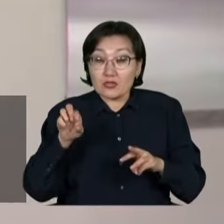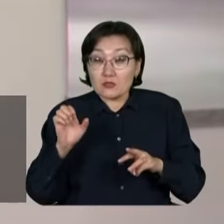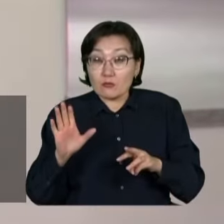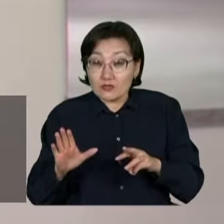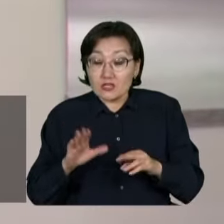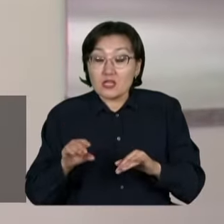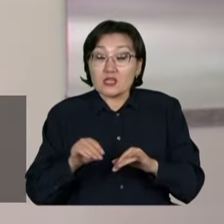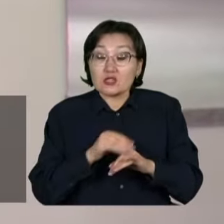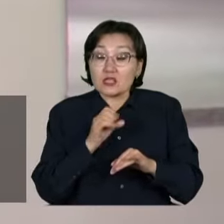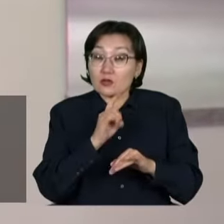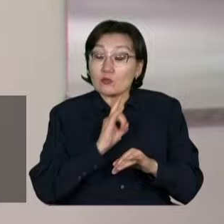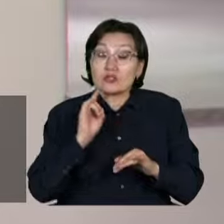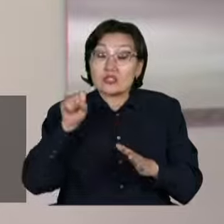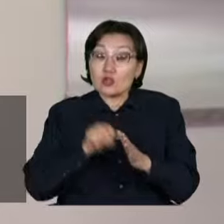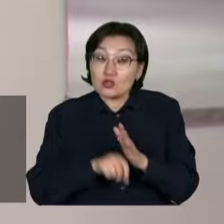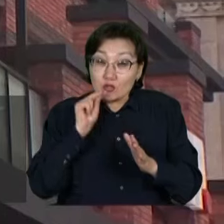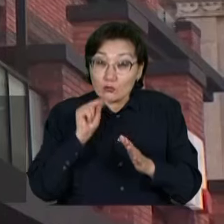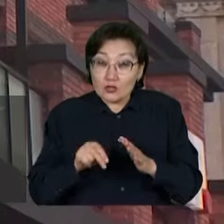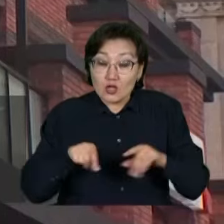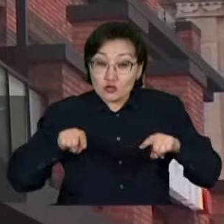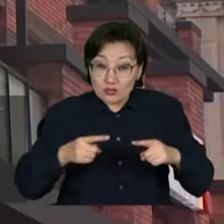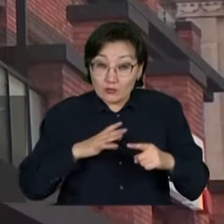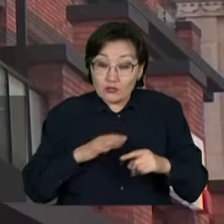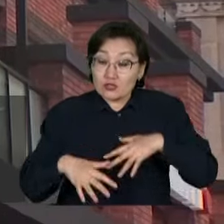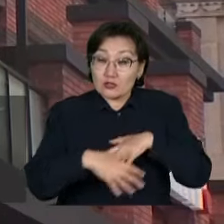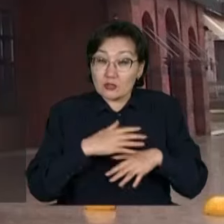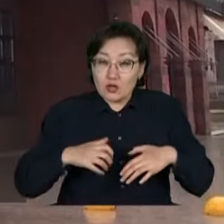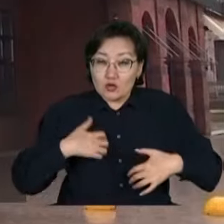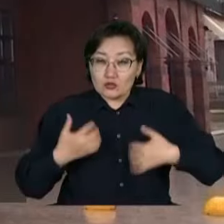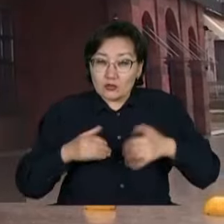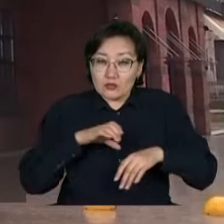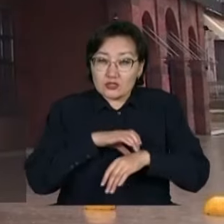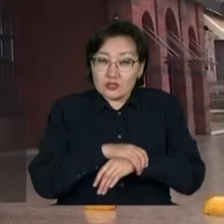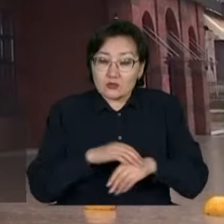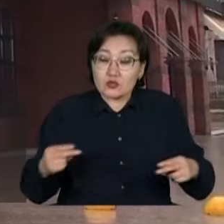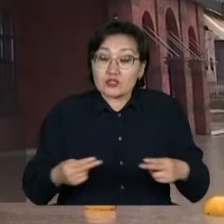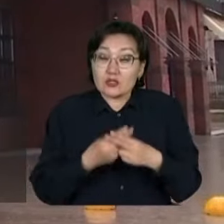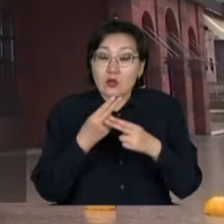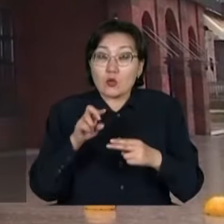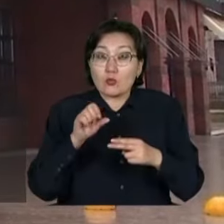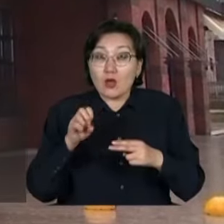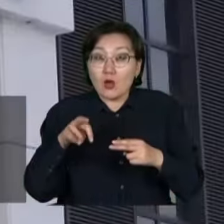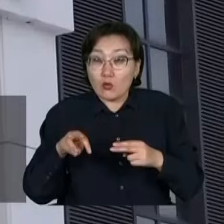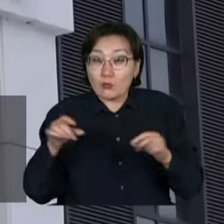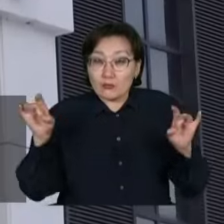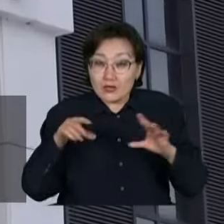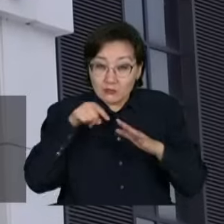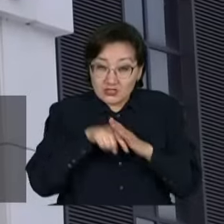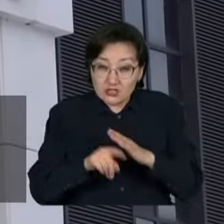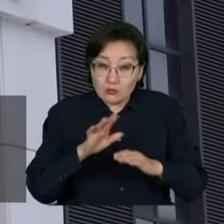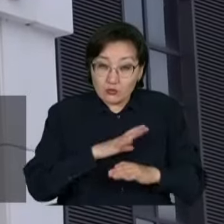Бишімбаев әйелін өлтірді деген күдікпен ұсталған. Дүйімелді дүр сілкіндірген оқиға Елордадағы Бау мейрамханасында болды.